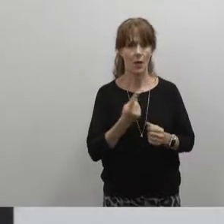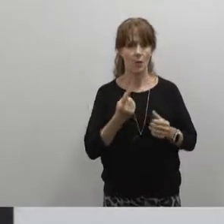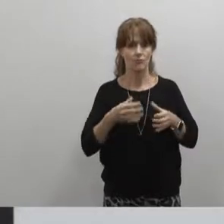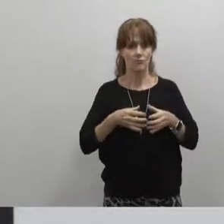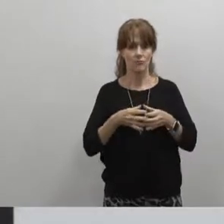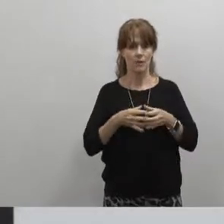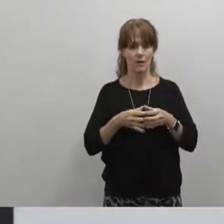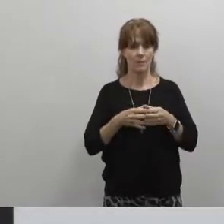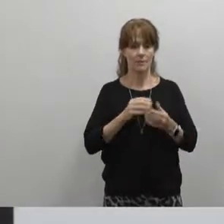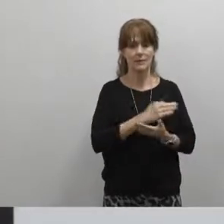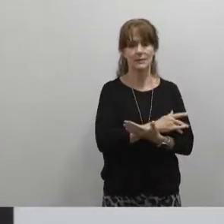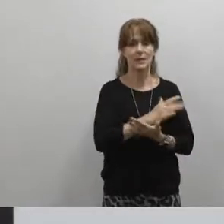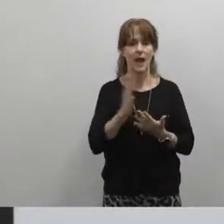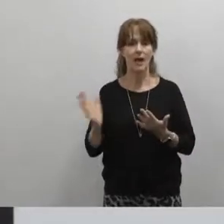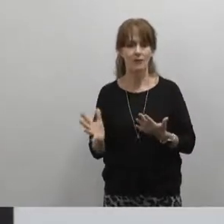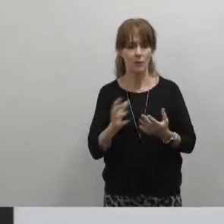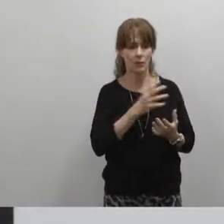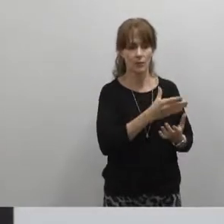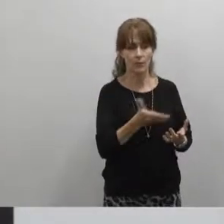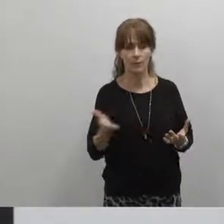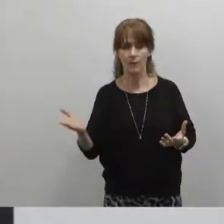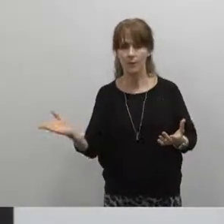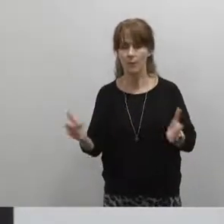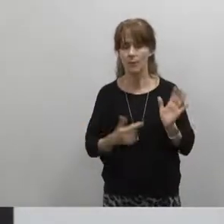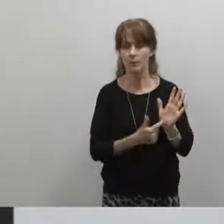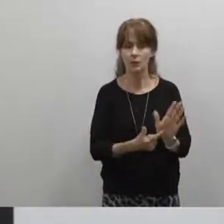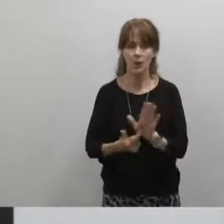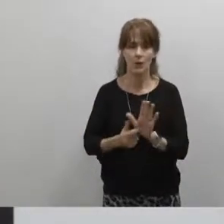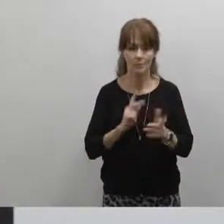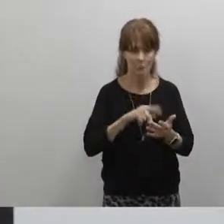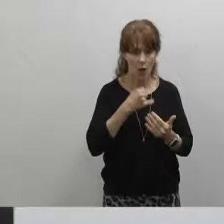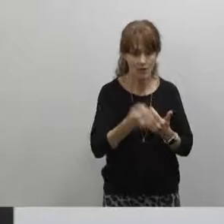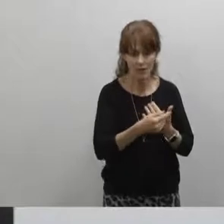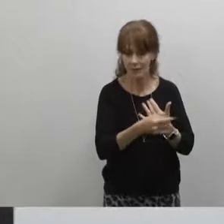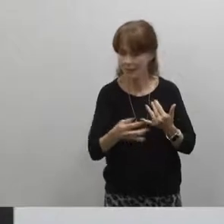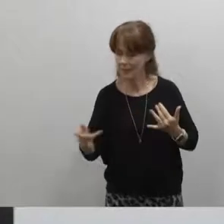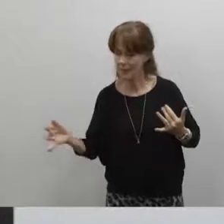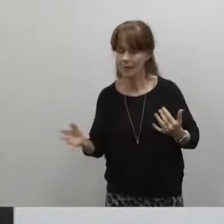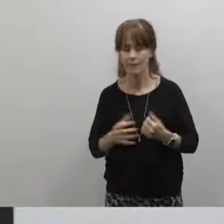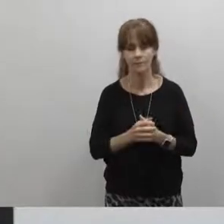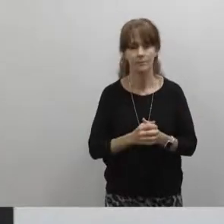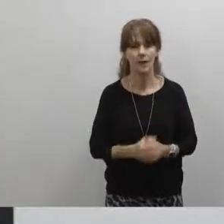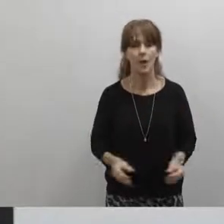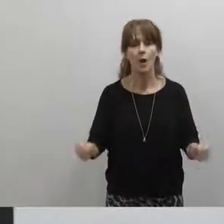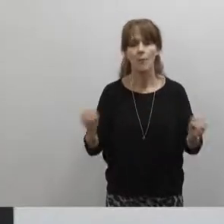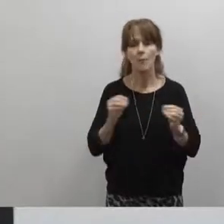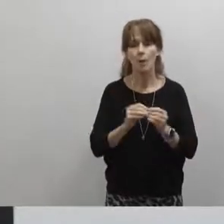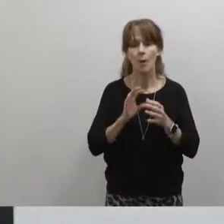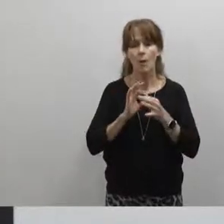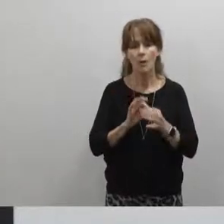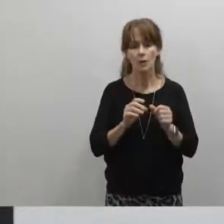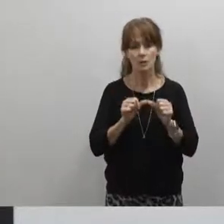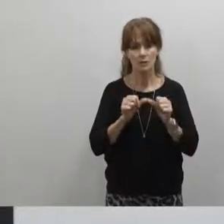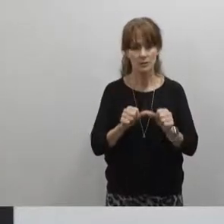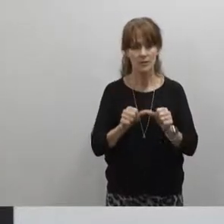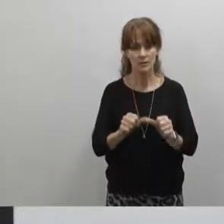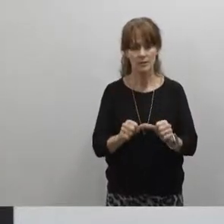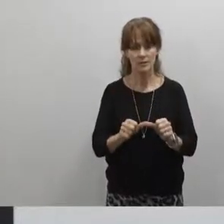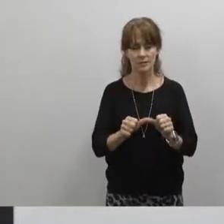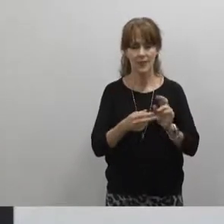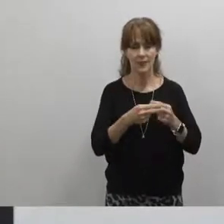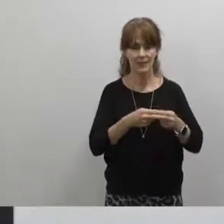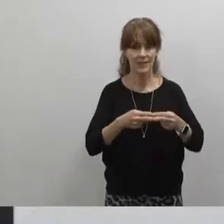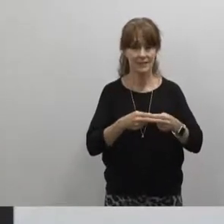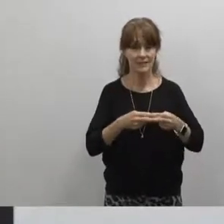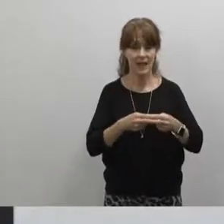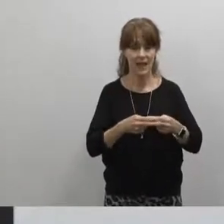mùi nền rắn tập hiệp nâng hay nâng sọc hiệp sọc mà là hiệp nâng đang phát loại châu khnề đang xây bị nền